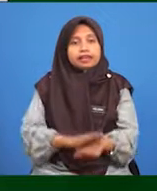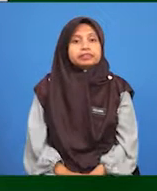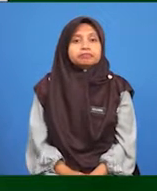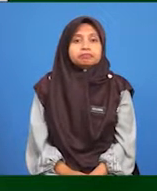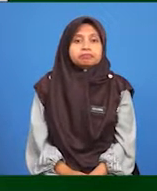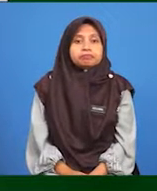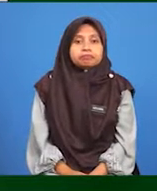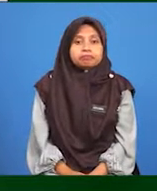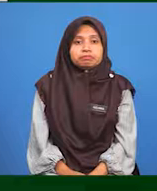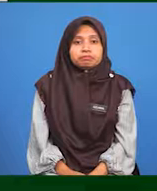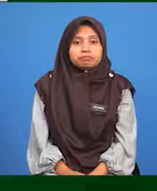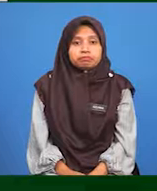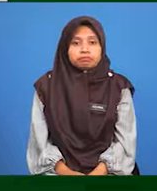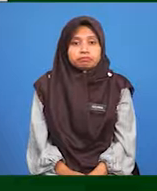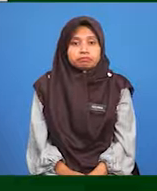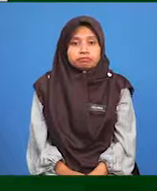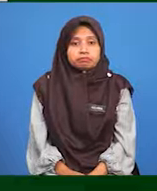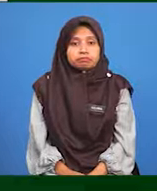Hai ampuh